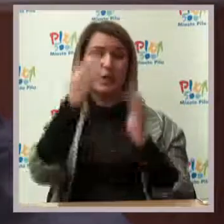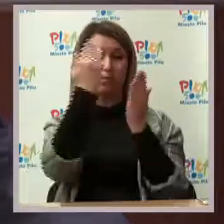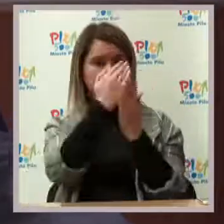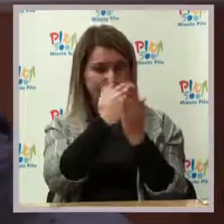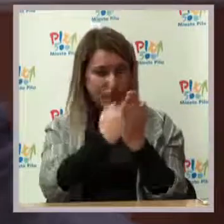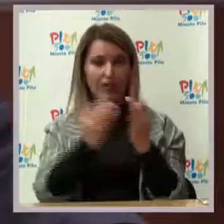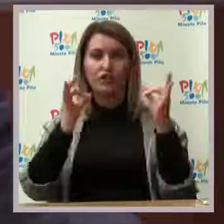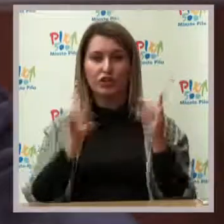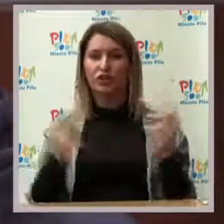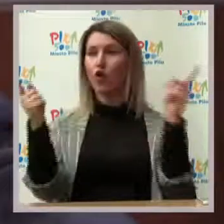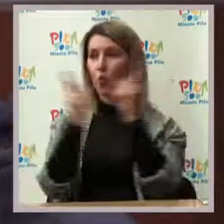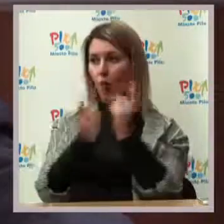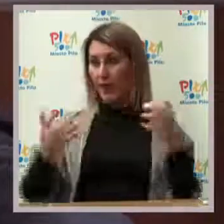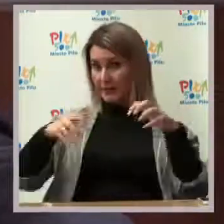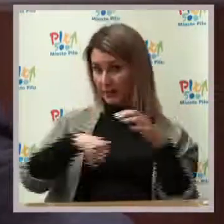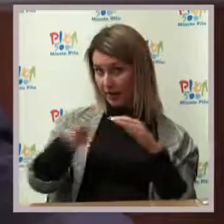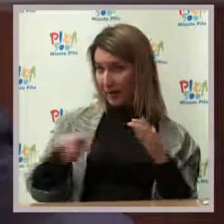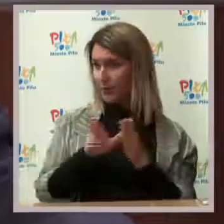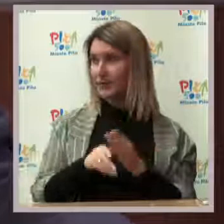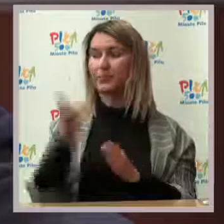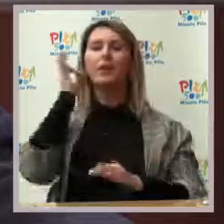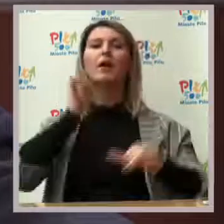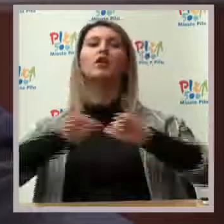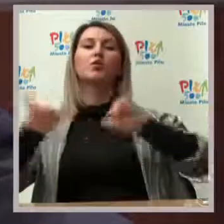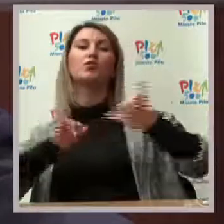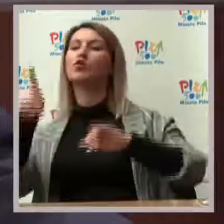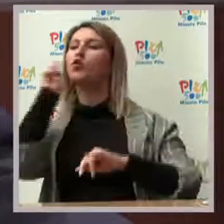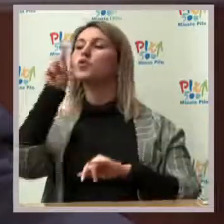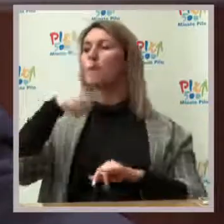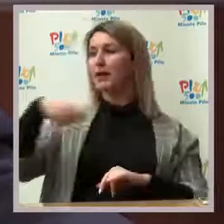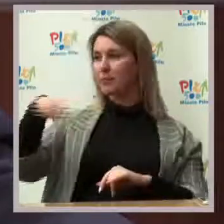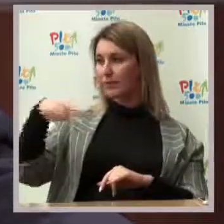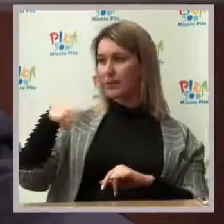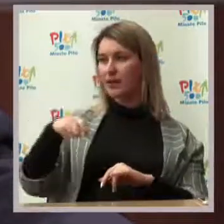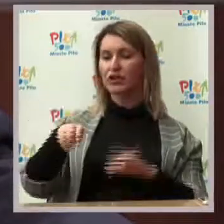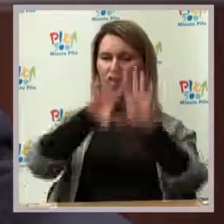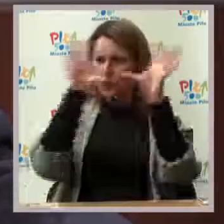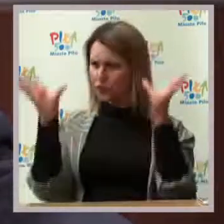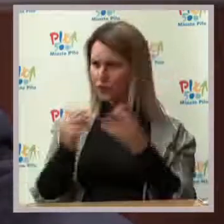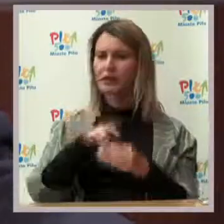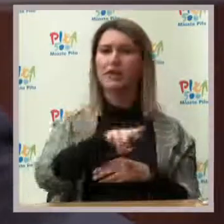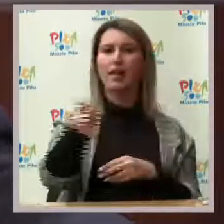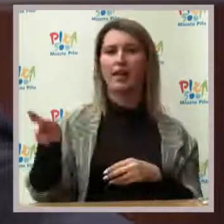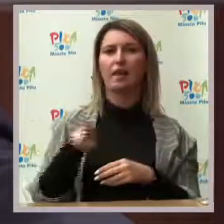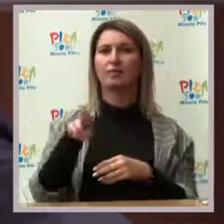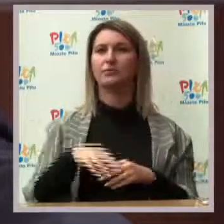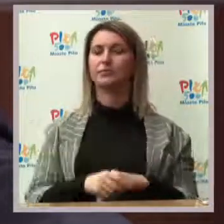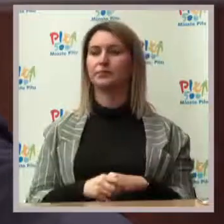Dziękujemy. Pani Przewodnicząca, Panie Prezydencie, Panie i Panowie Radni.